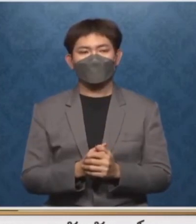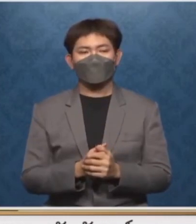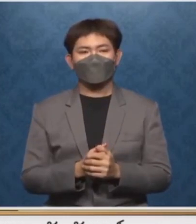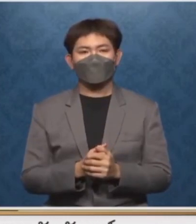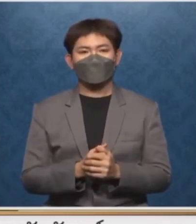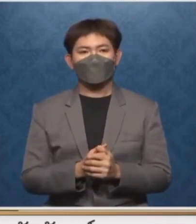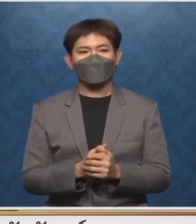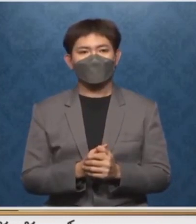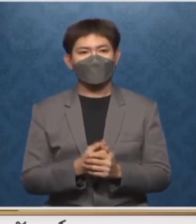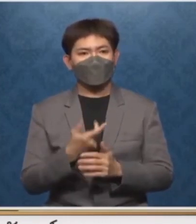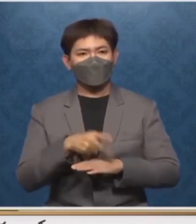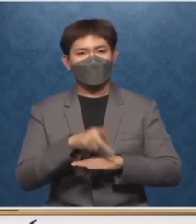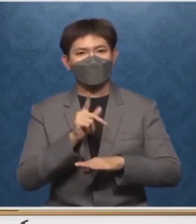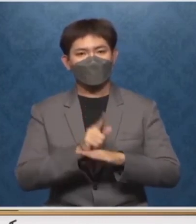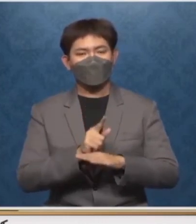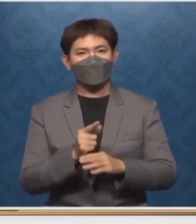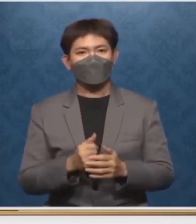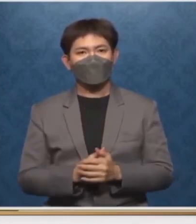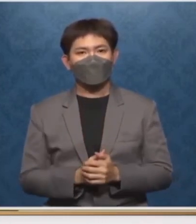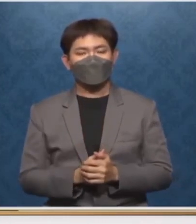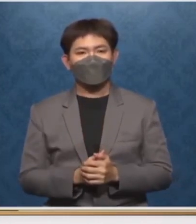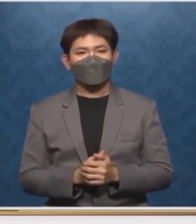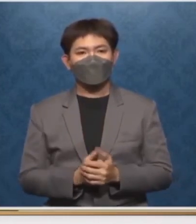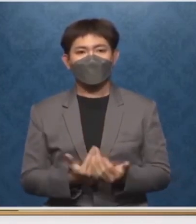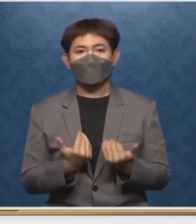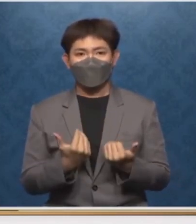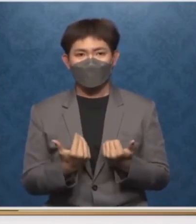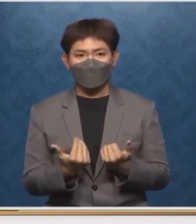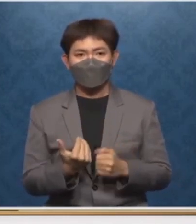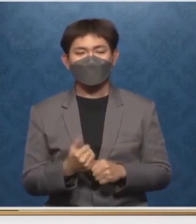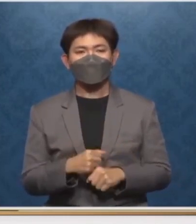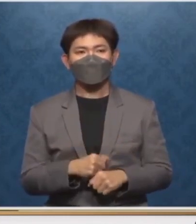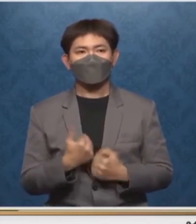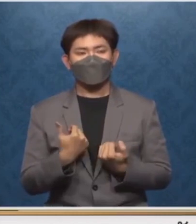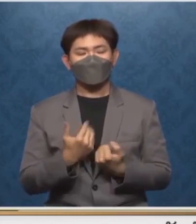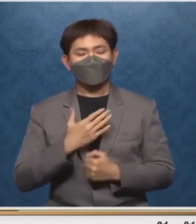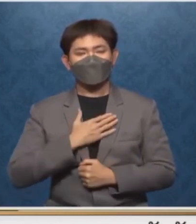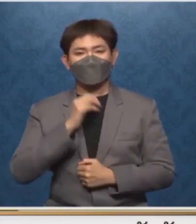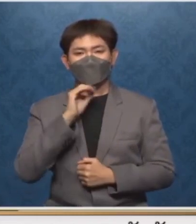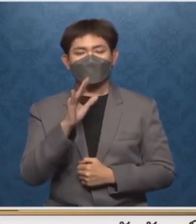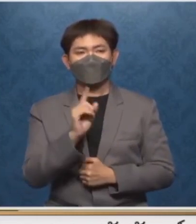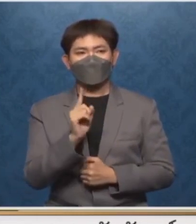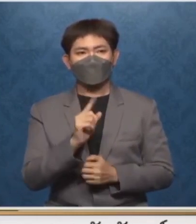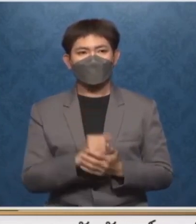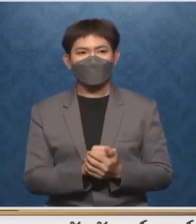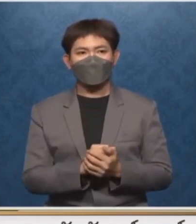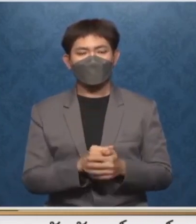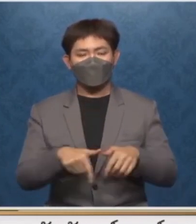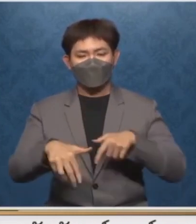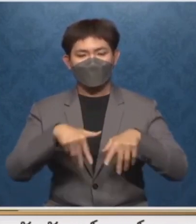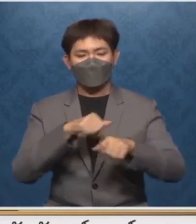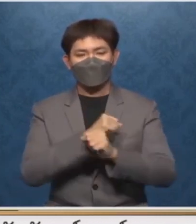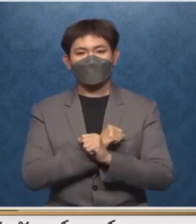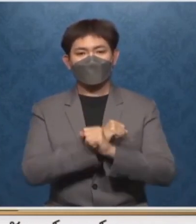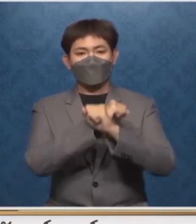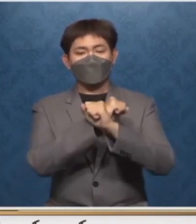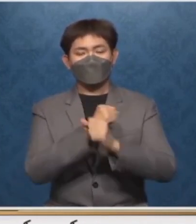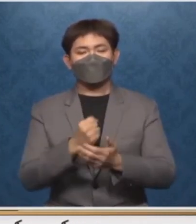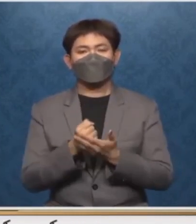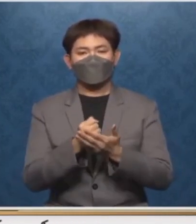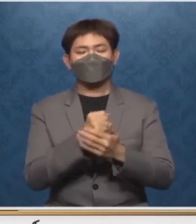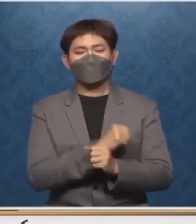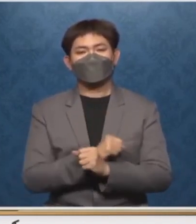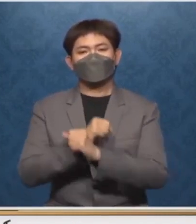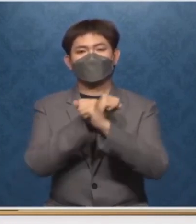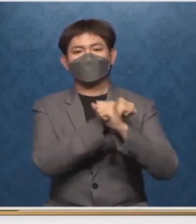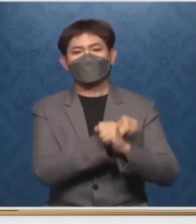ท่านประธานคะถึงเวลาแล้วนะคะดิฉันยืนยันว่าการปกป้องประชาชนให้ปลอดภัยจ